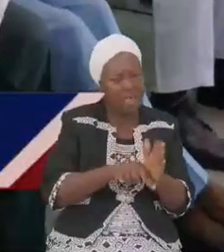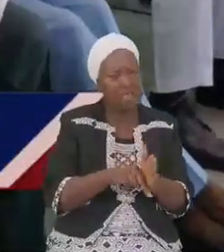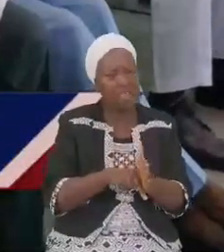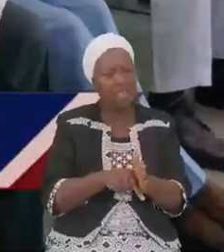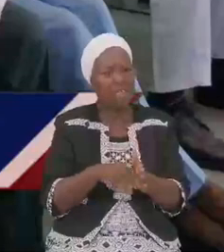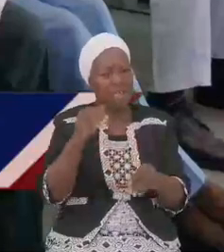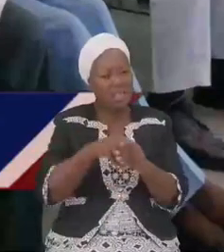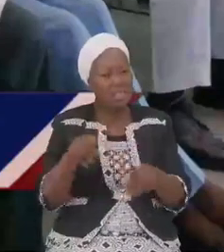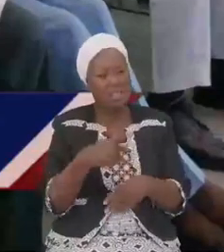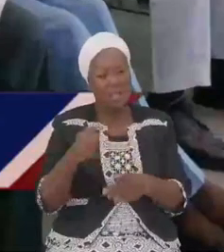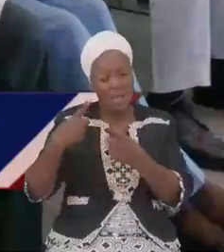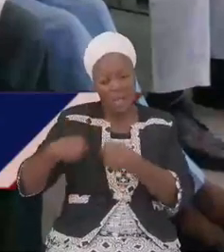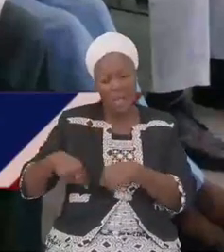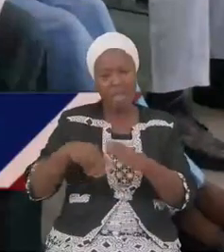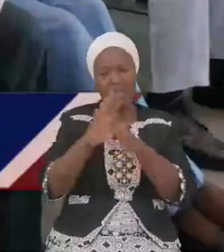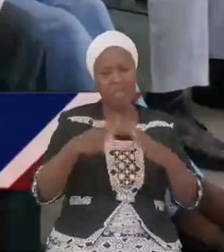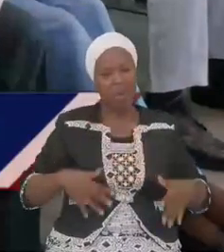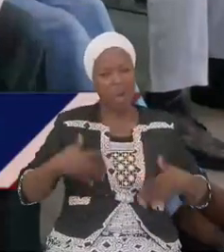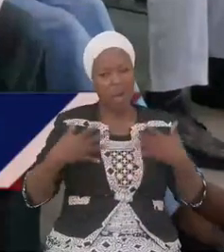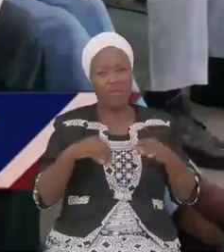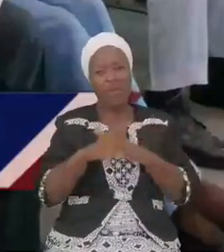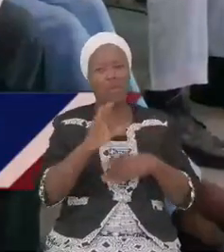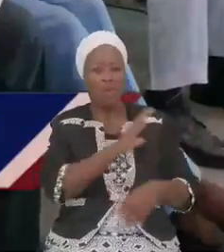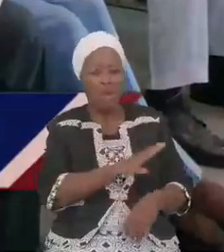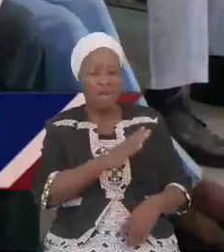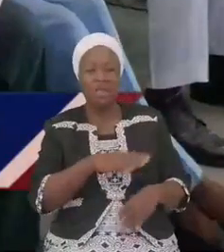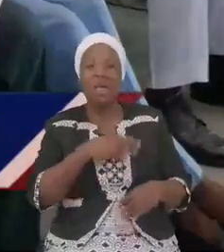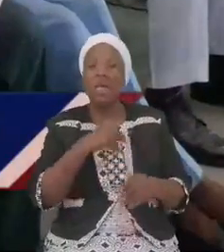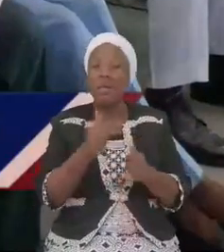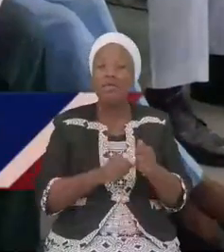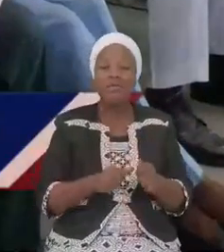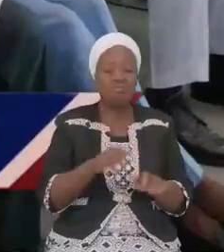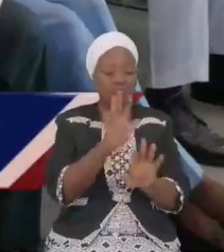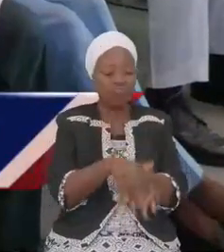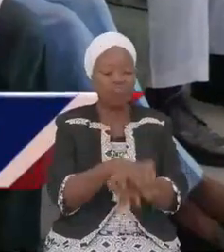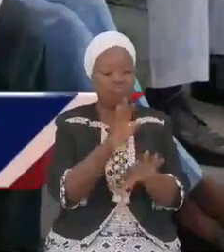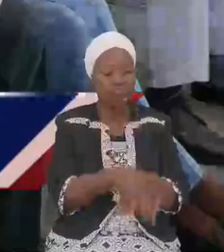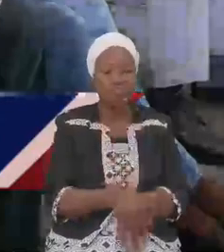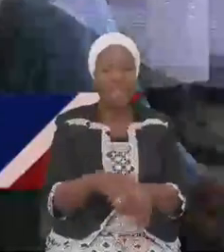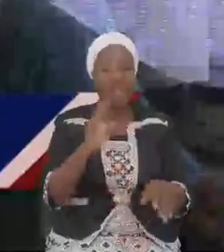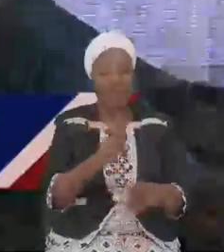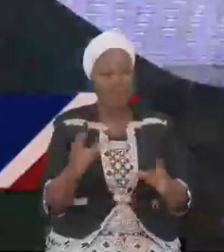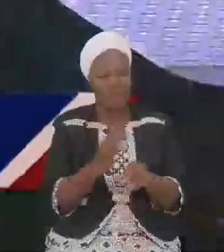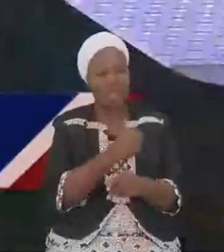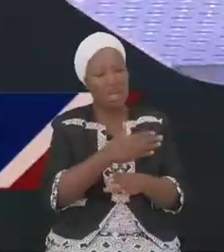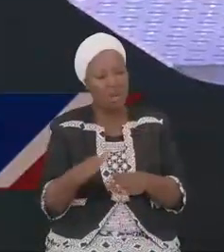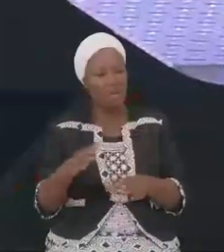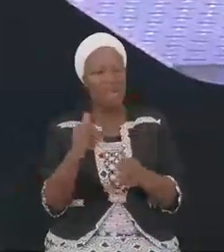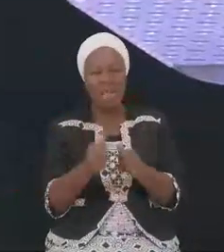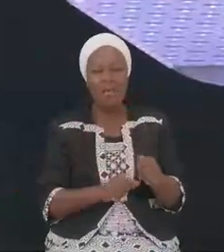cœur, dans votre vie, dans votre caractère, toute hypocrisie, le Seigneur efface tout.